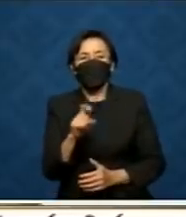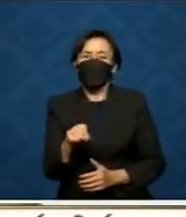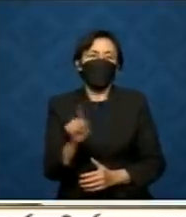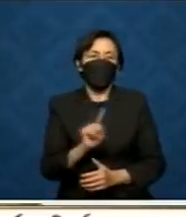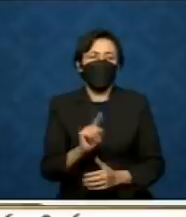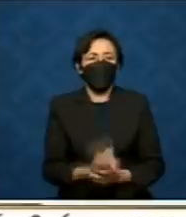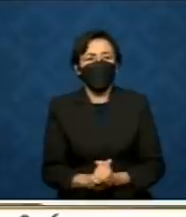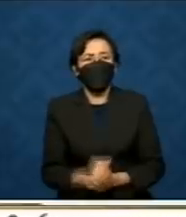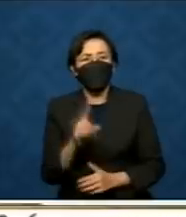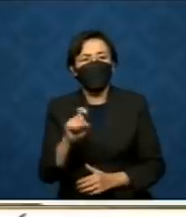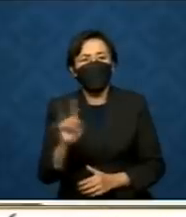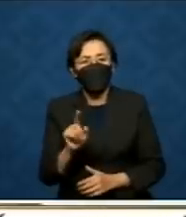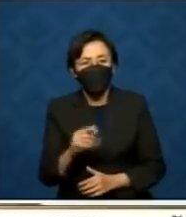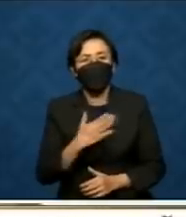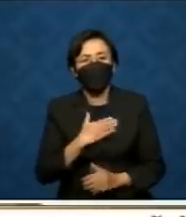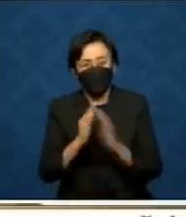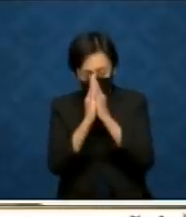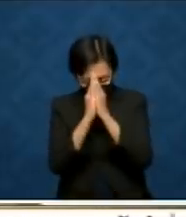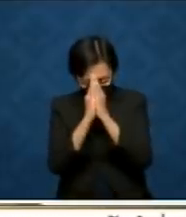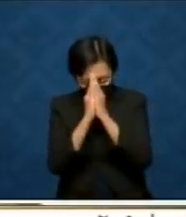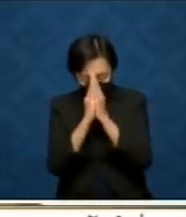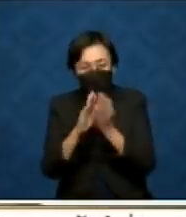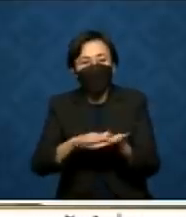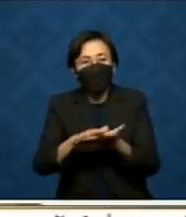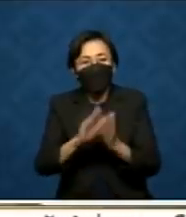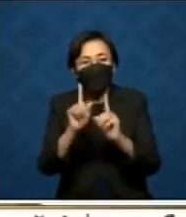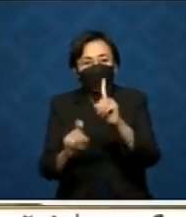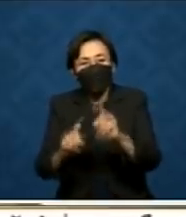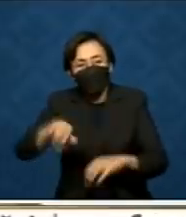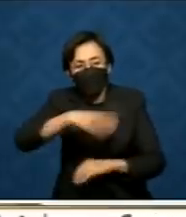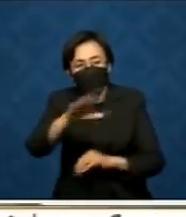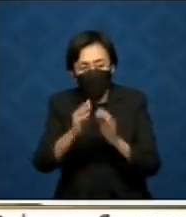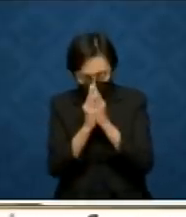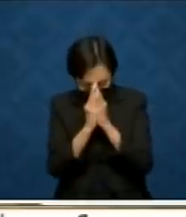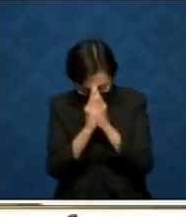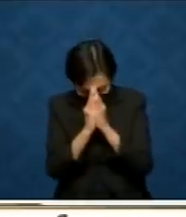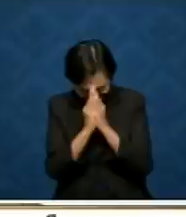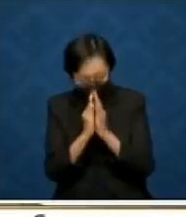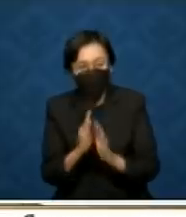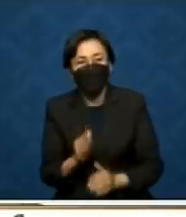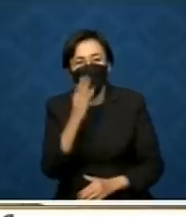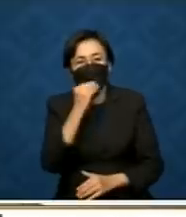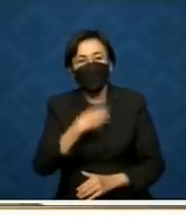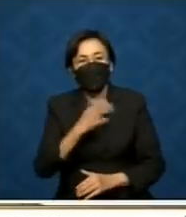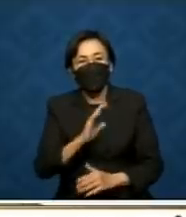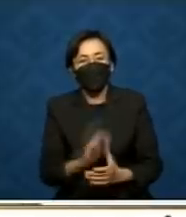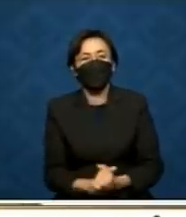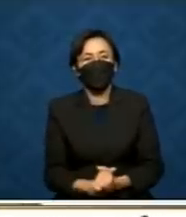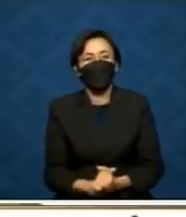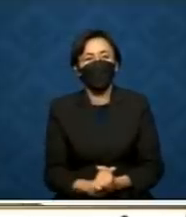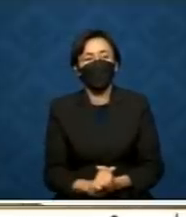มนุษย์คือถ้ายังไงครับผมขอยกมือเอาไว้จะกรรมทุกข์ลงวิญญาณนะถ้าไม่อยากใช้คำนี้เลย